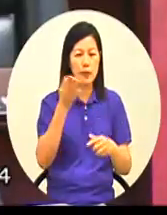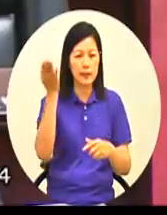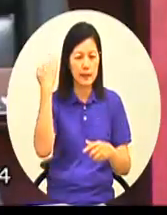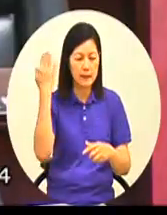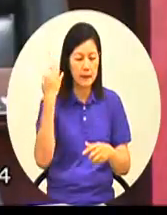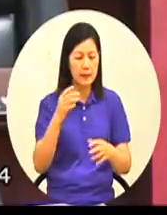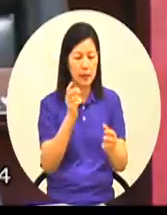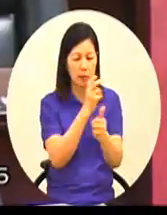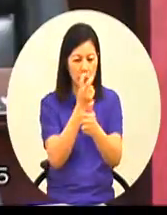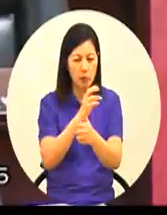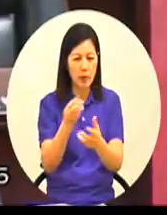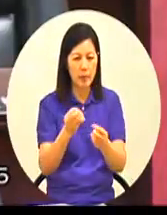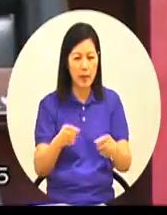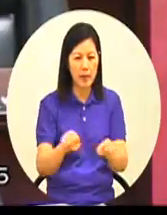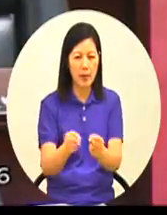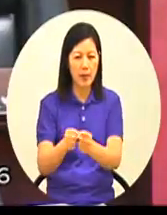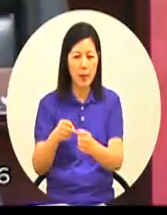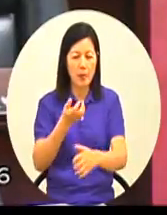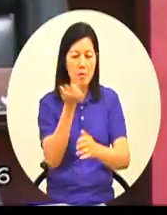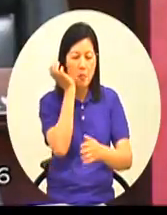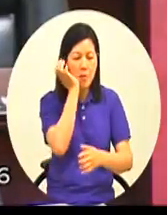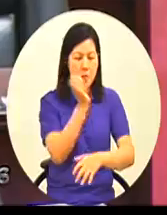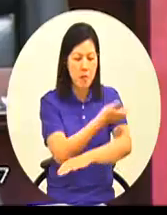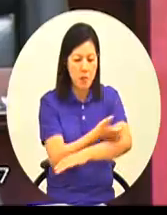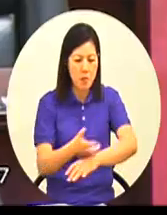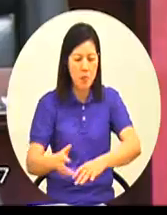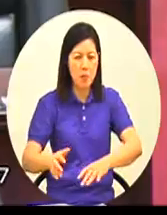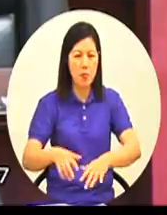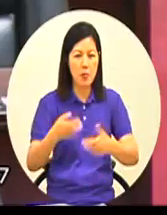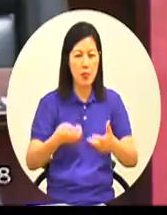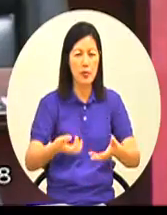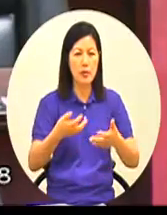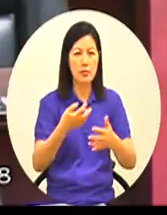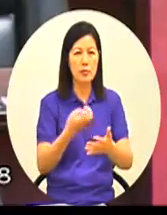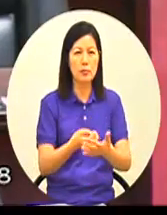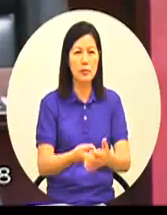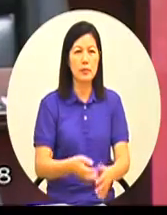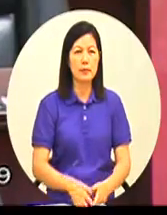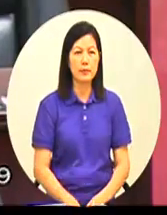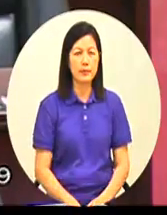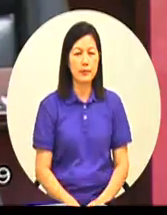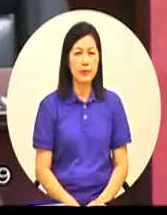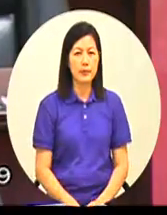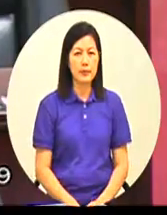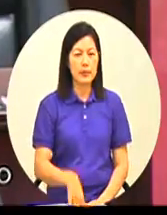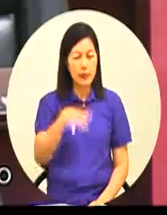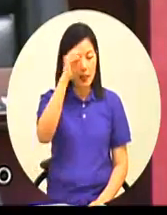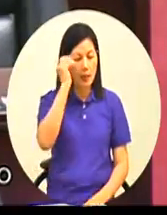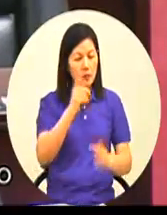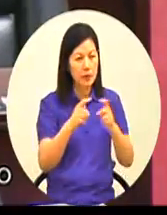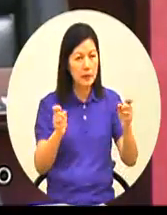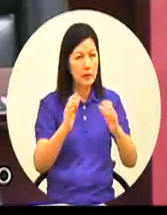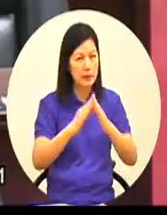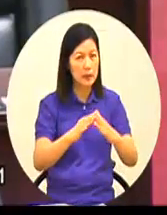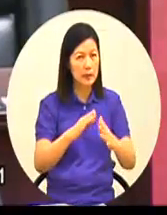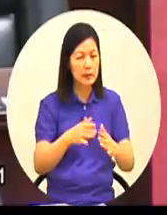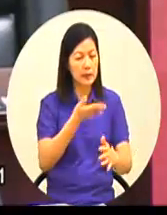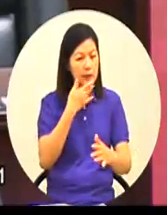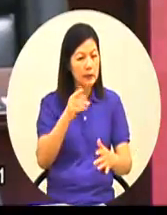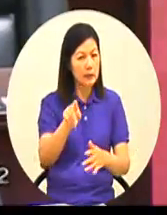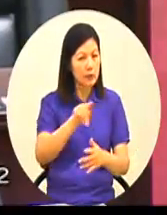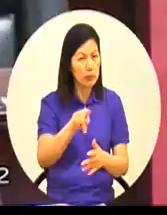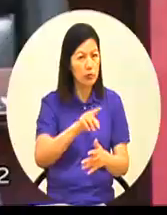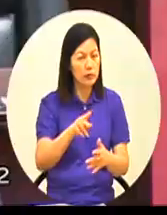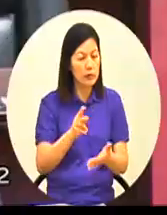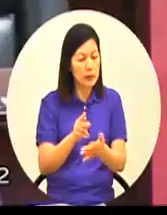地带，都发生严重的土石流。那我觉得很奇怪，为什么我们的智慧城市，智慧城市应该是要利用这些科技、利用